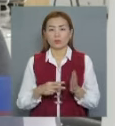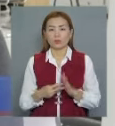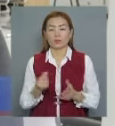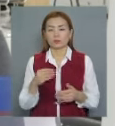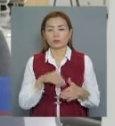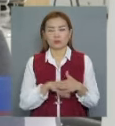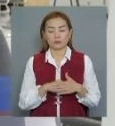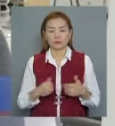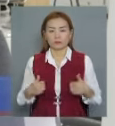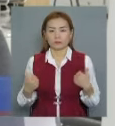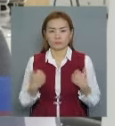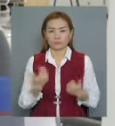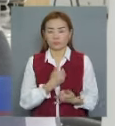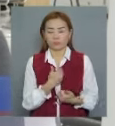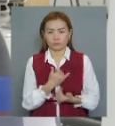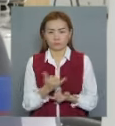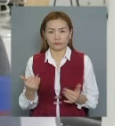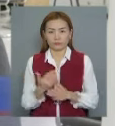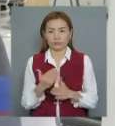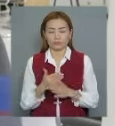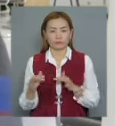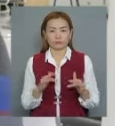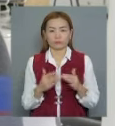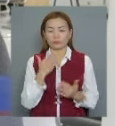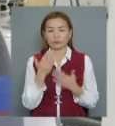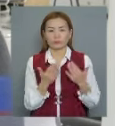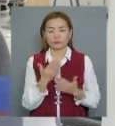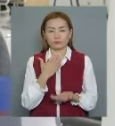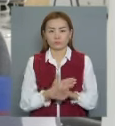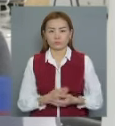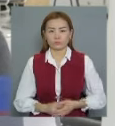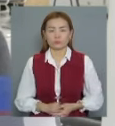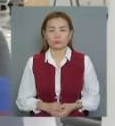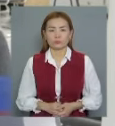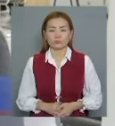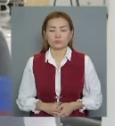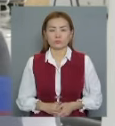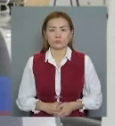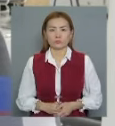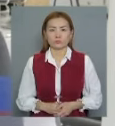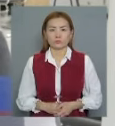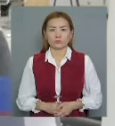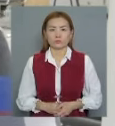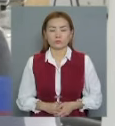өзім болмағам, енді қайынларым бар еді, соған жөнінде сөйлесіп өзім жауапты алдым сұрақтарыма.